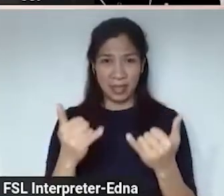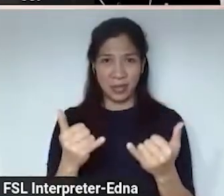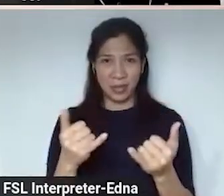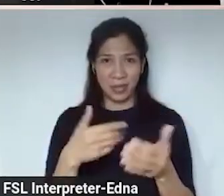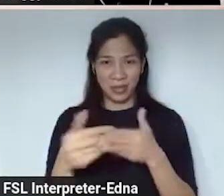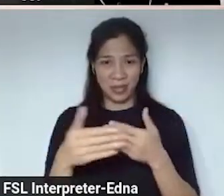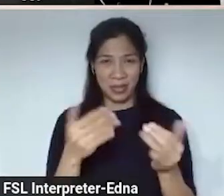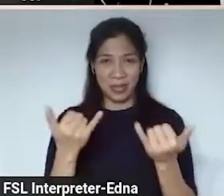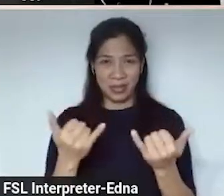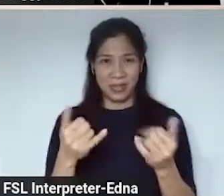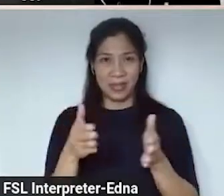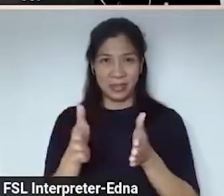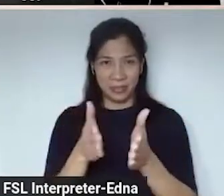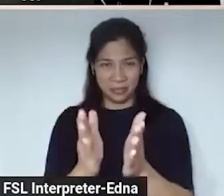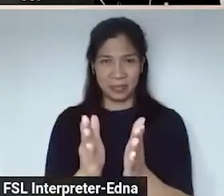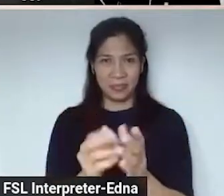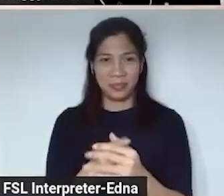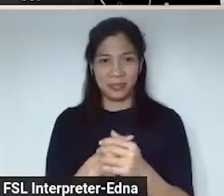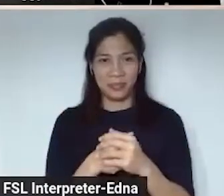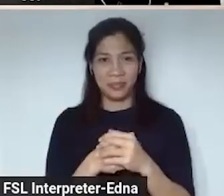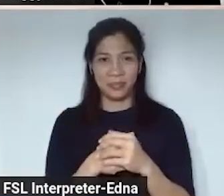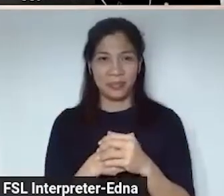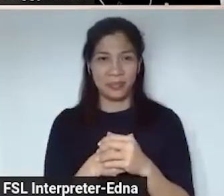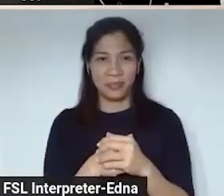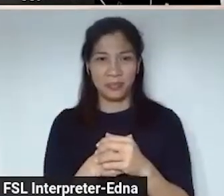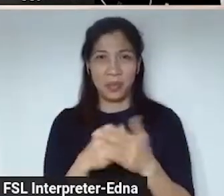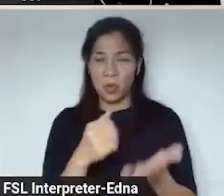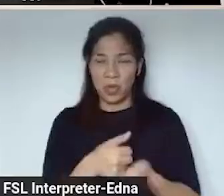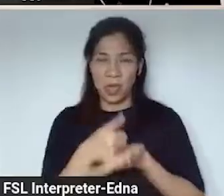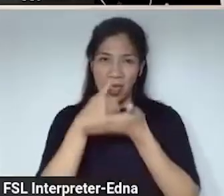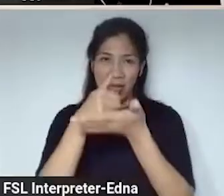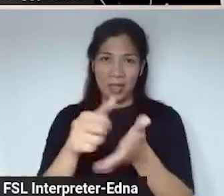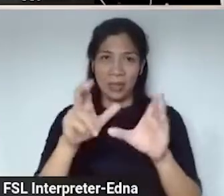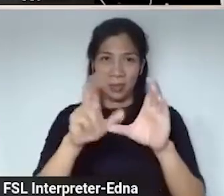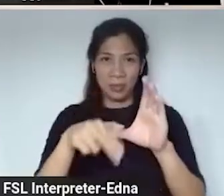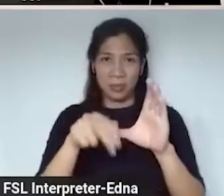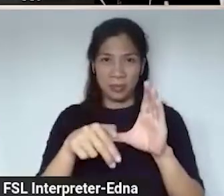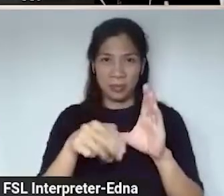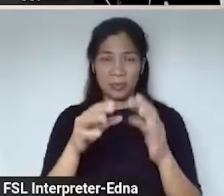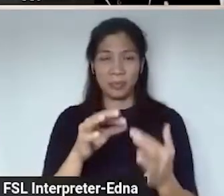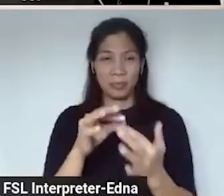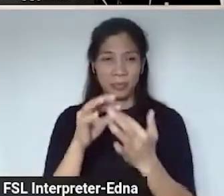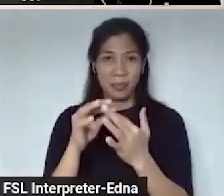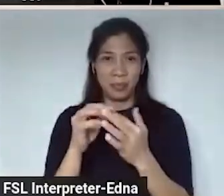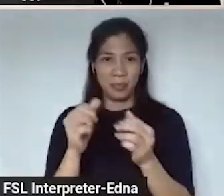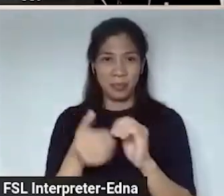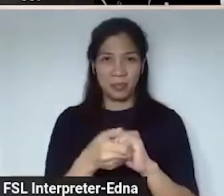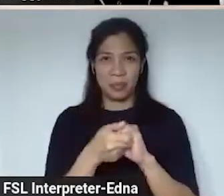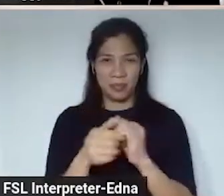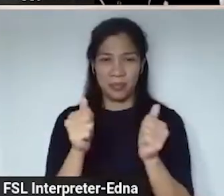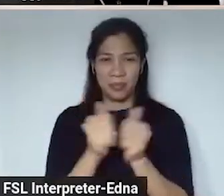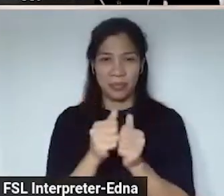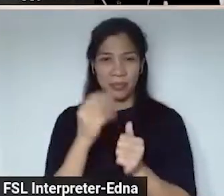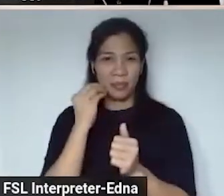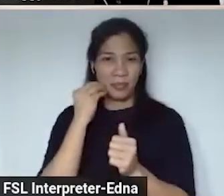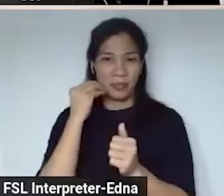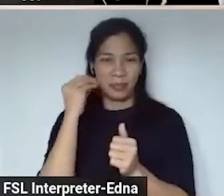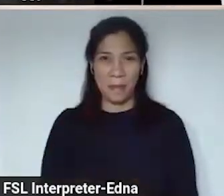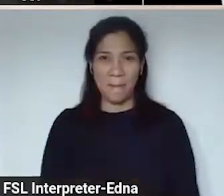helping persons with disabilities, lalo na yung mga kasamahan ko dito sa tahanang walang hanggan.